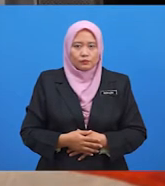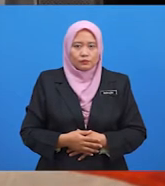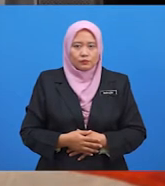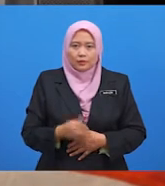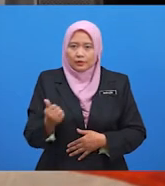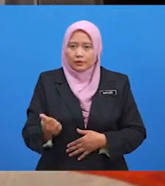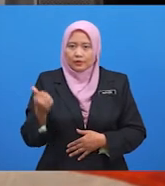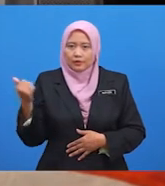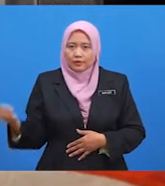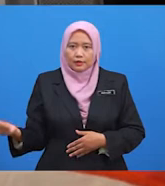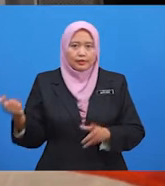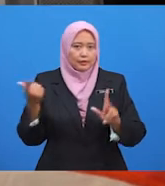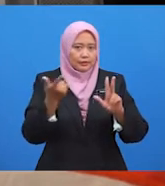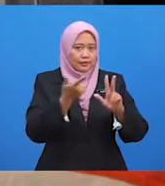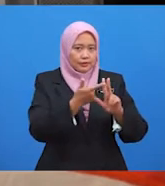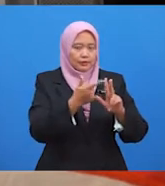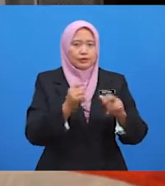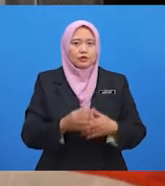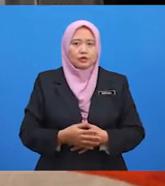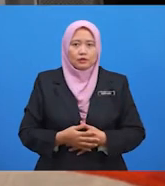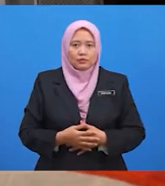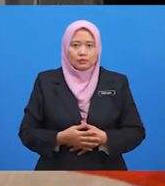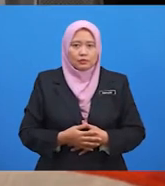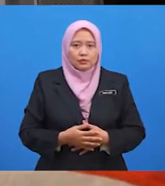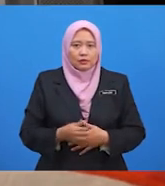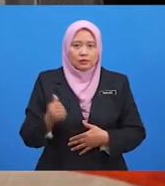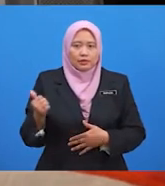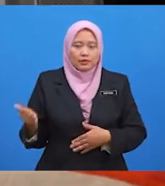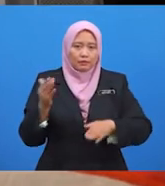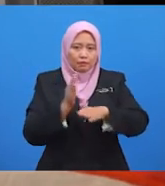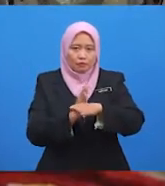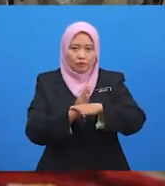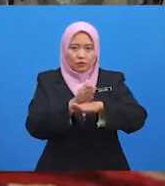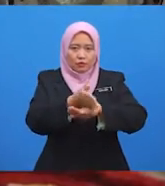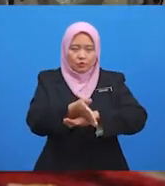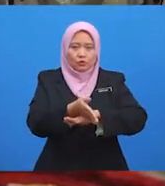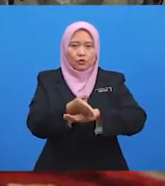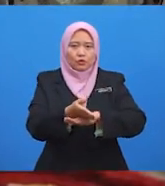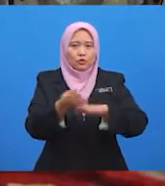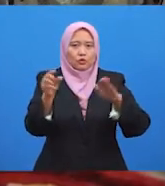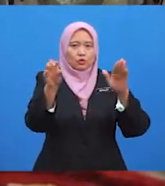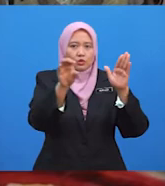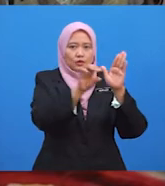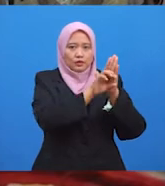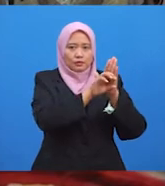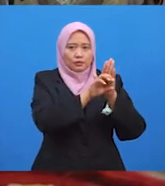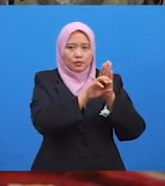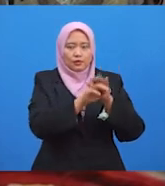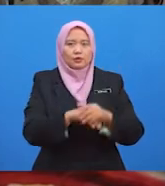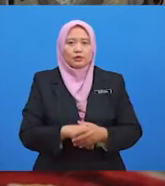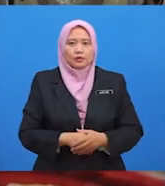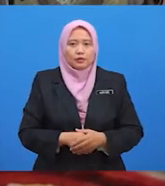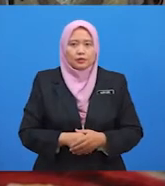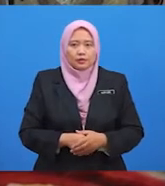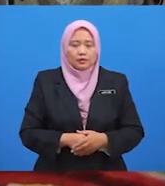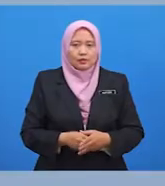Peralatan yang ketiga adalah peralatan untuk memotong gambar. Peralatan ini dikenali sebagai